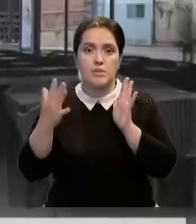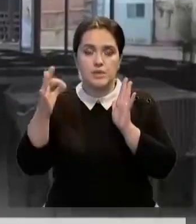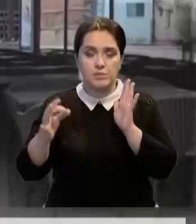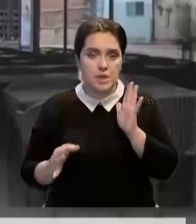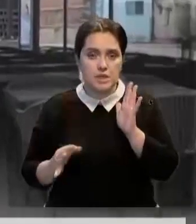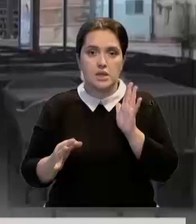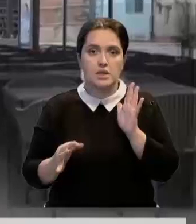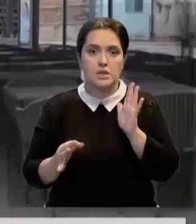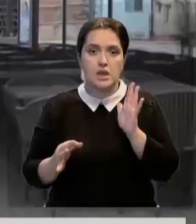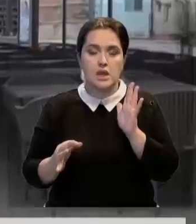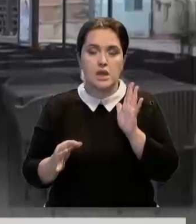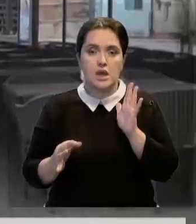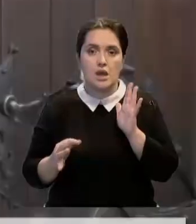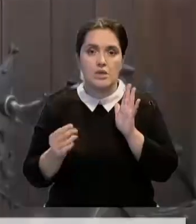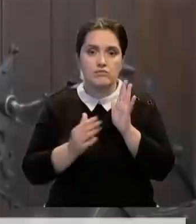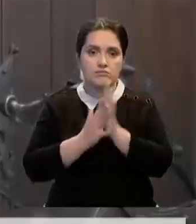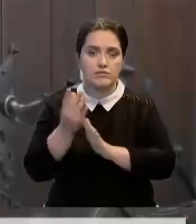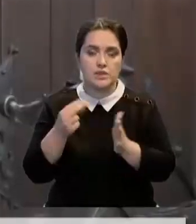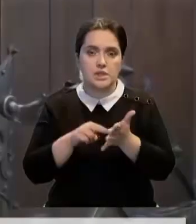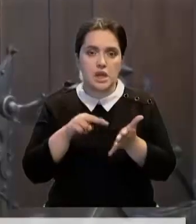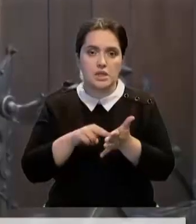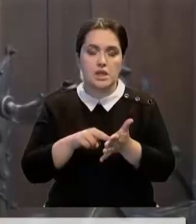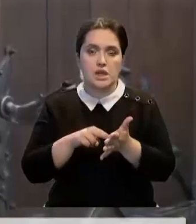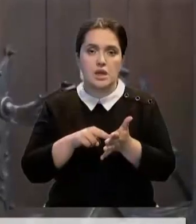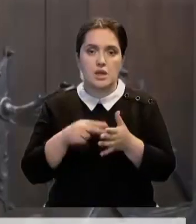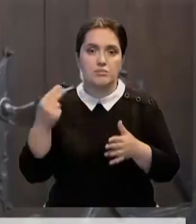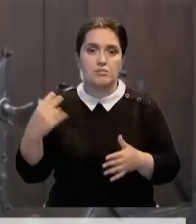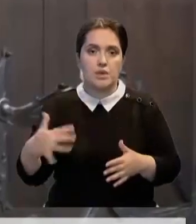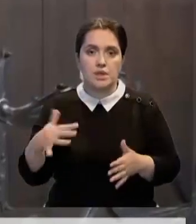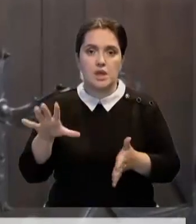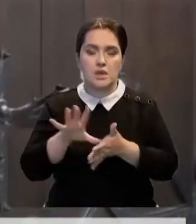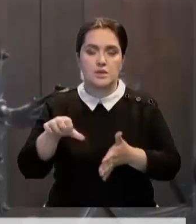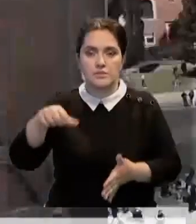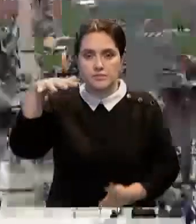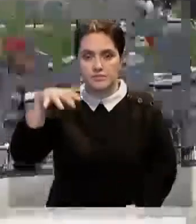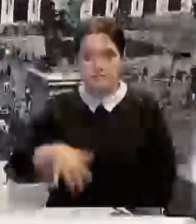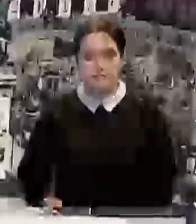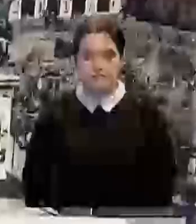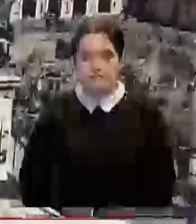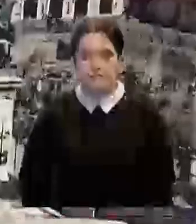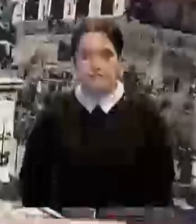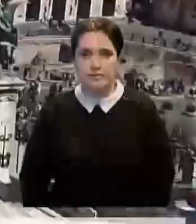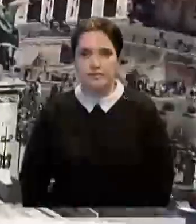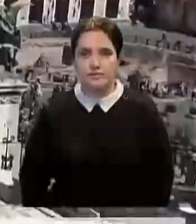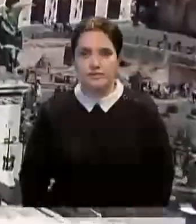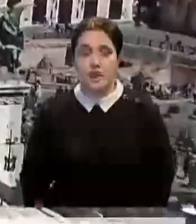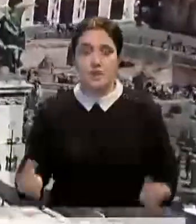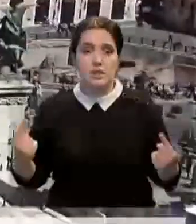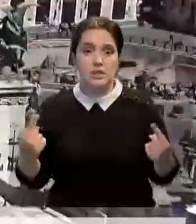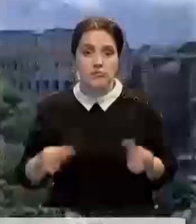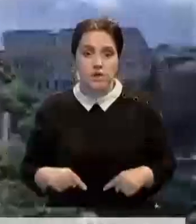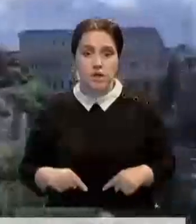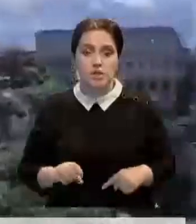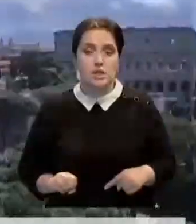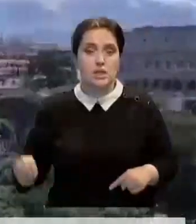8,5%. Устойчивый рост цен в регионе вызван главным образом подорожанием энергоносителей. Инфляция в Европе,